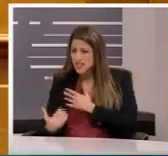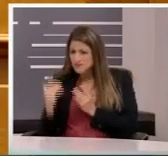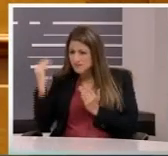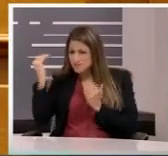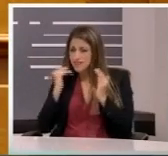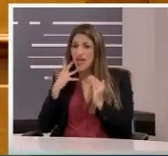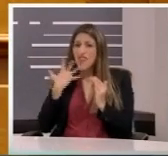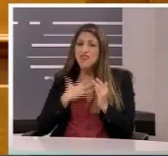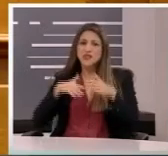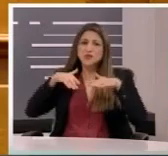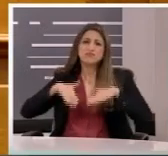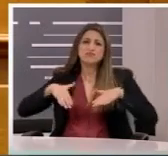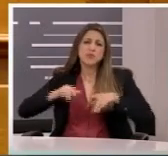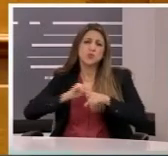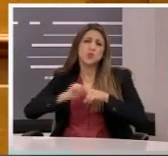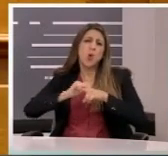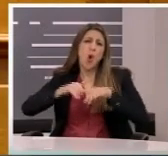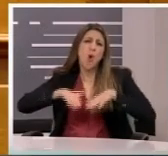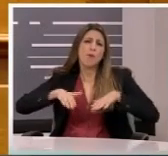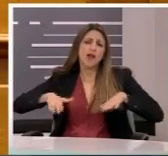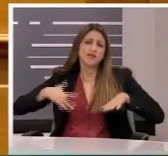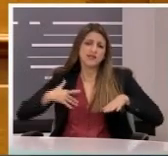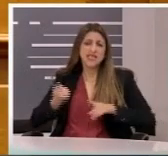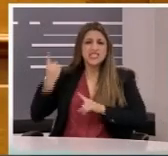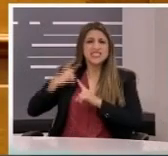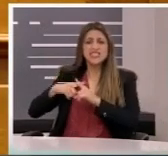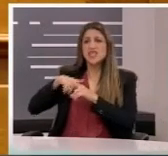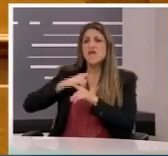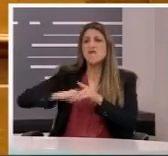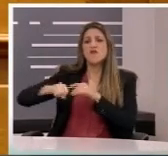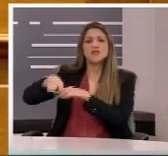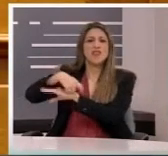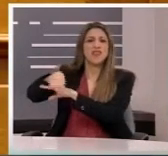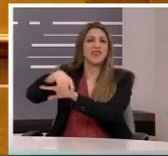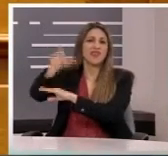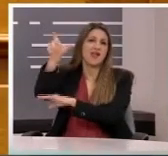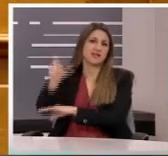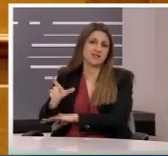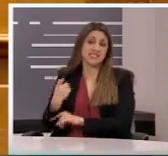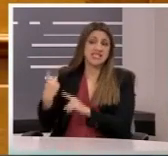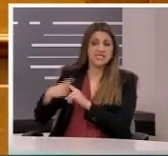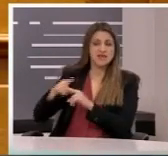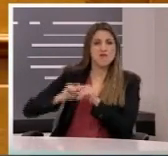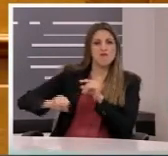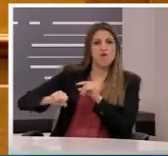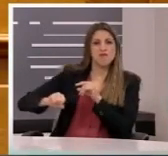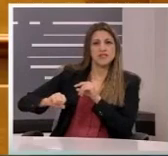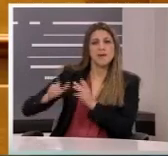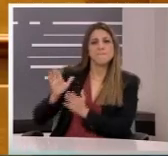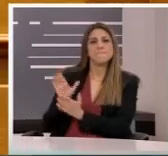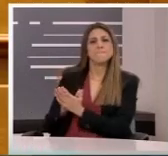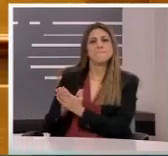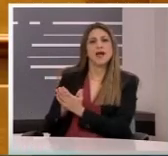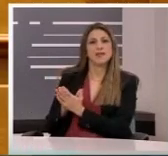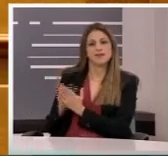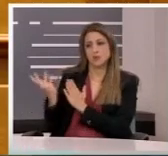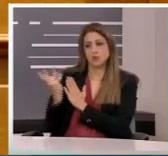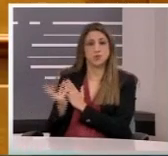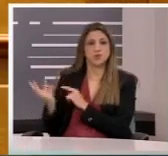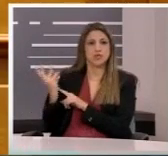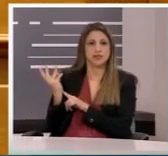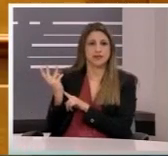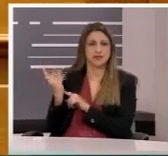σας είναι να τρομοκρατήσετε τους μάρτυρες, να φοβίζετε τη δικαιοσύνη. Και είναι αυτή ακριβώς η συμπεριφορά που συγκροτεί τον